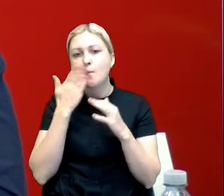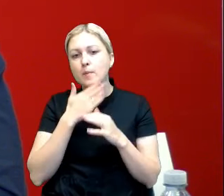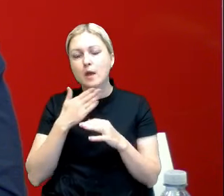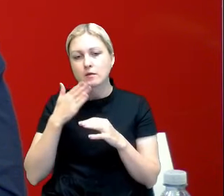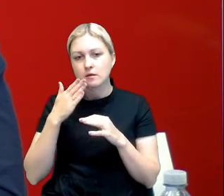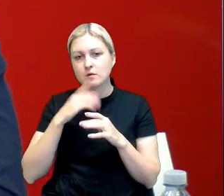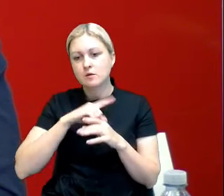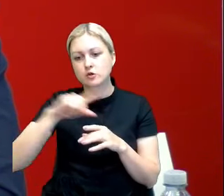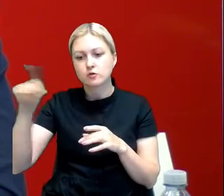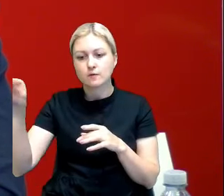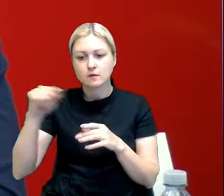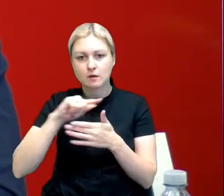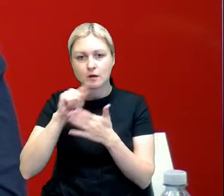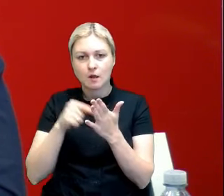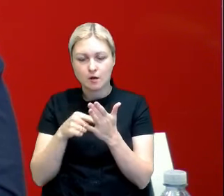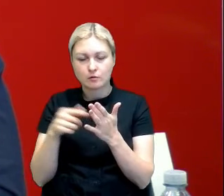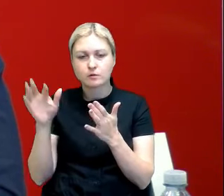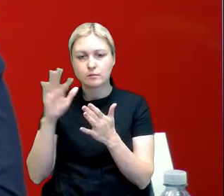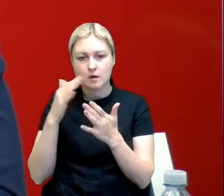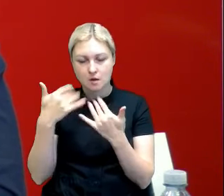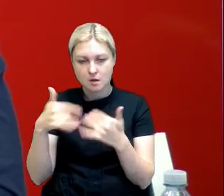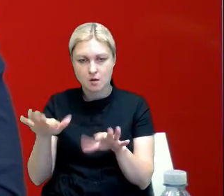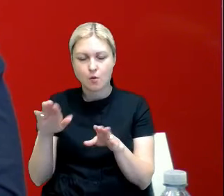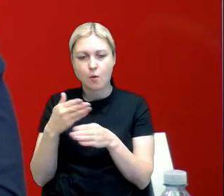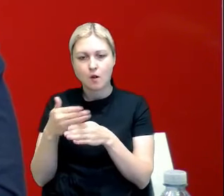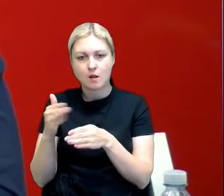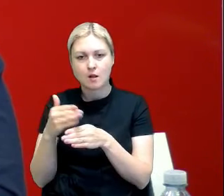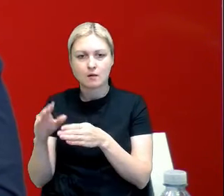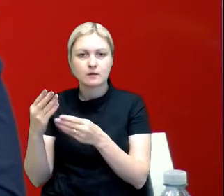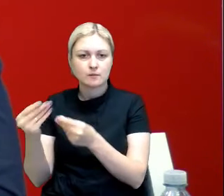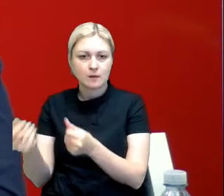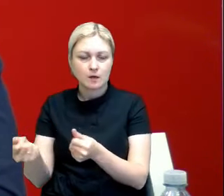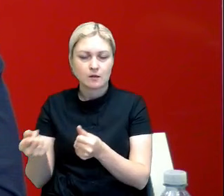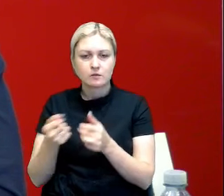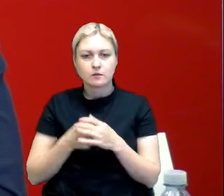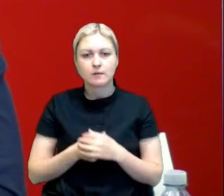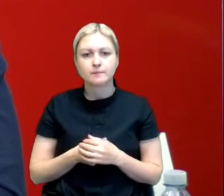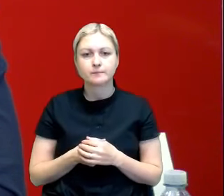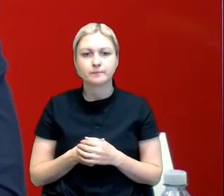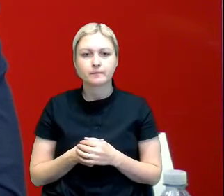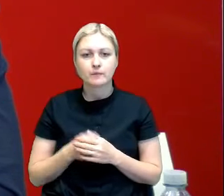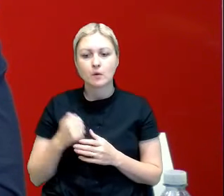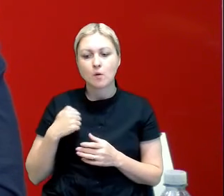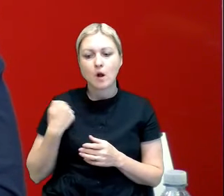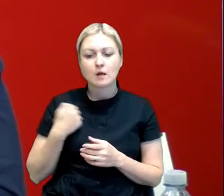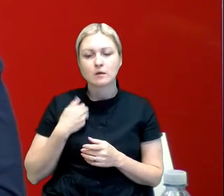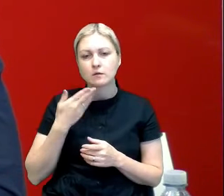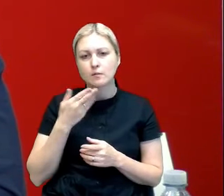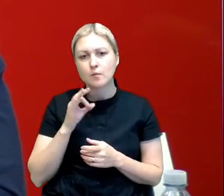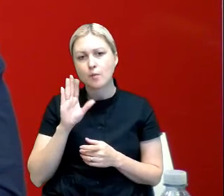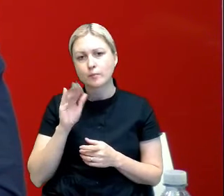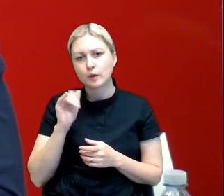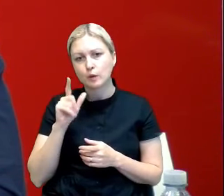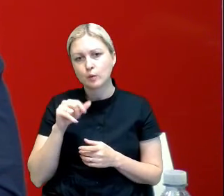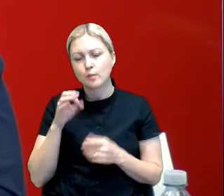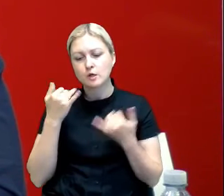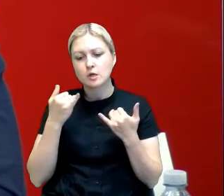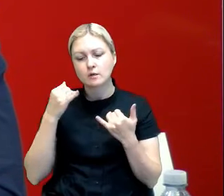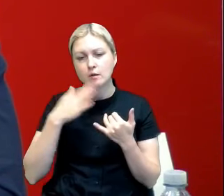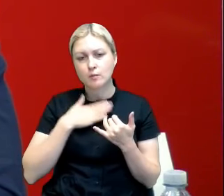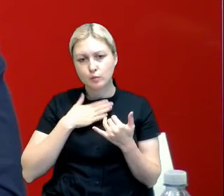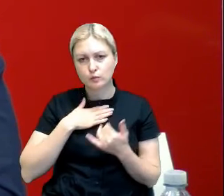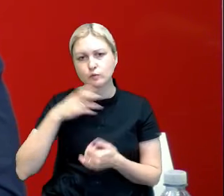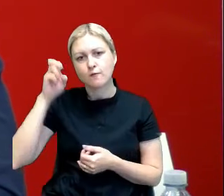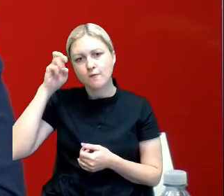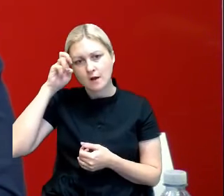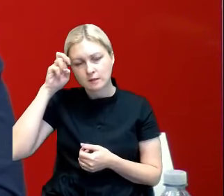tai jeigu kalbėt apie vyriausybės poziciją tai ką jūs bandot teigti su kariniu mobilumu šiandieną mūsų valstybė pati